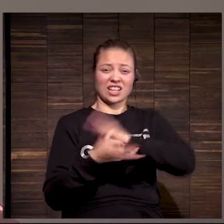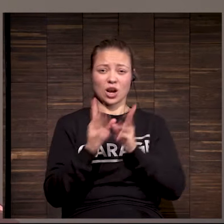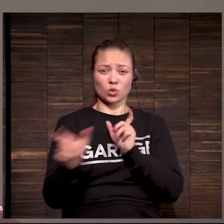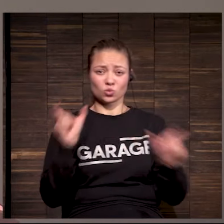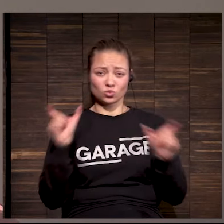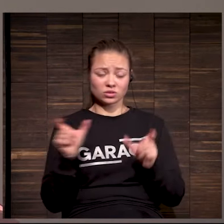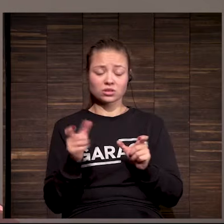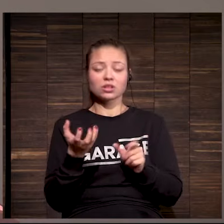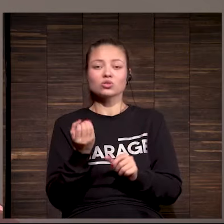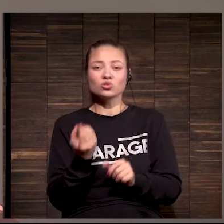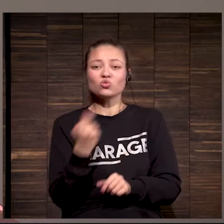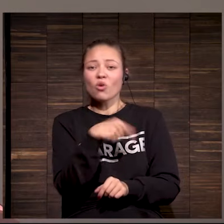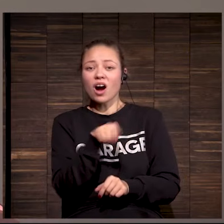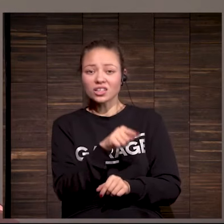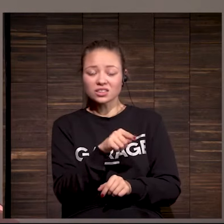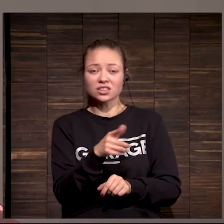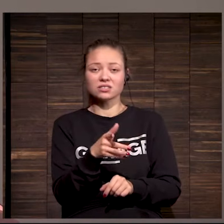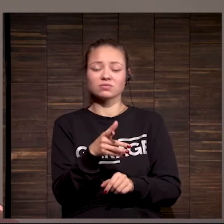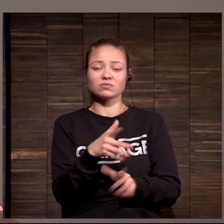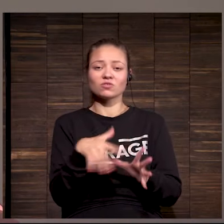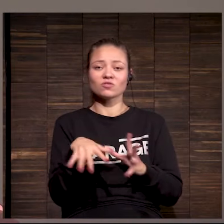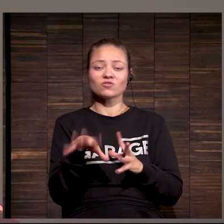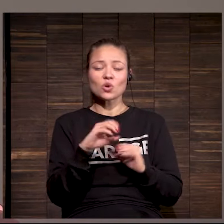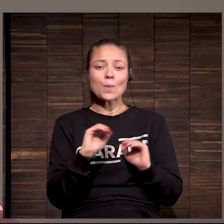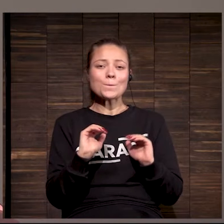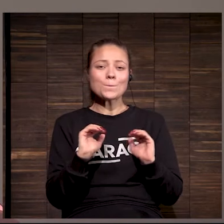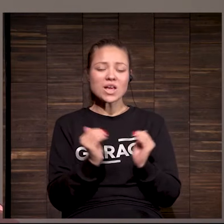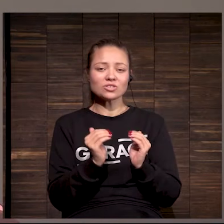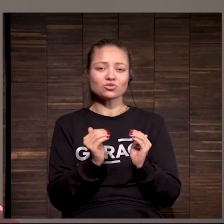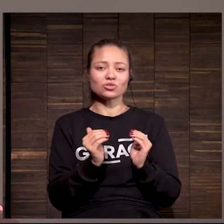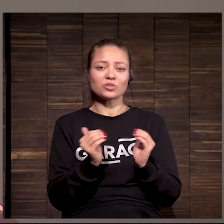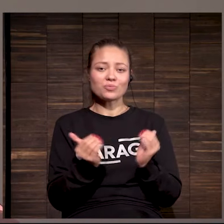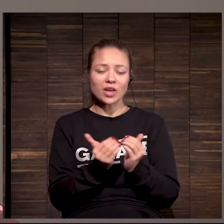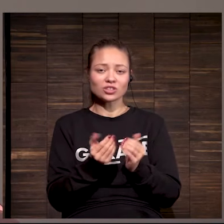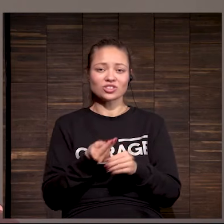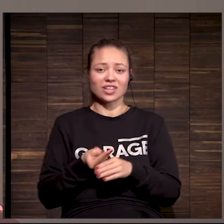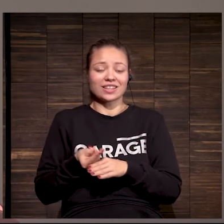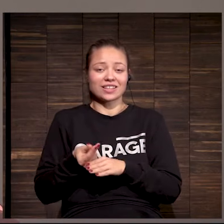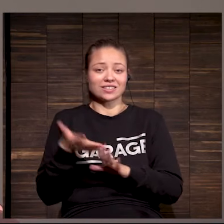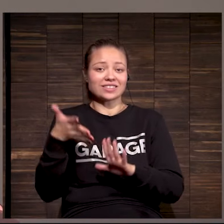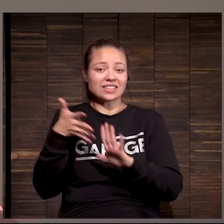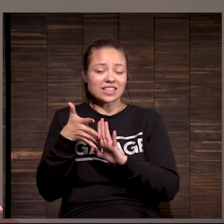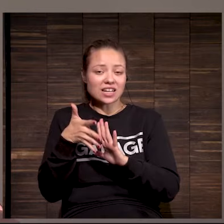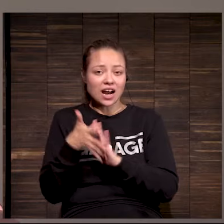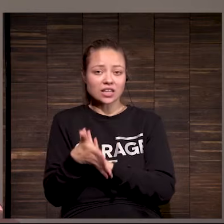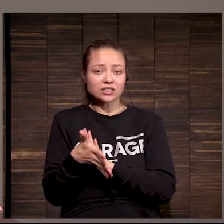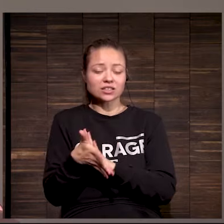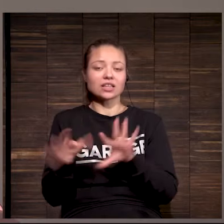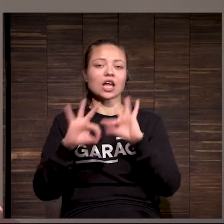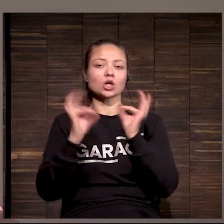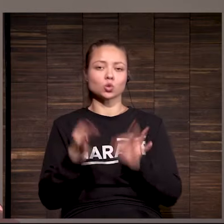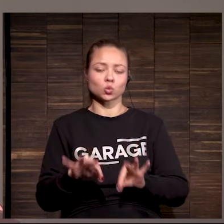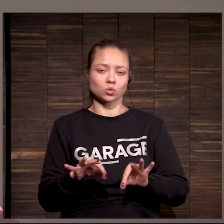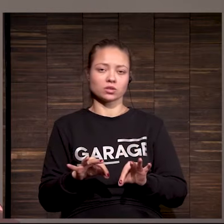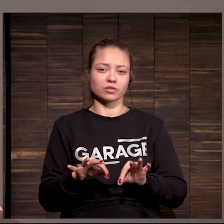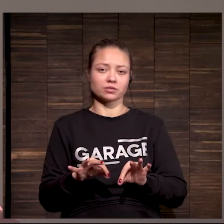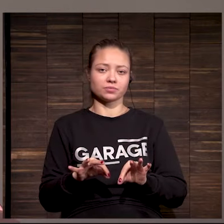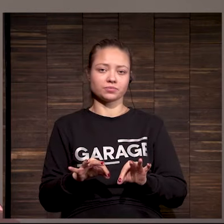еще все меньше денег тратят отряд видно искусство